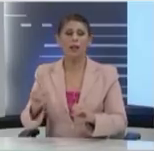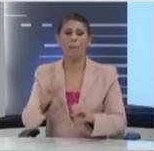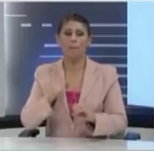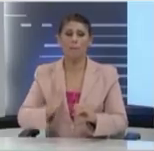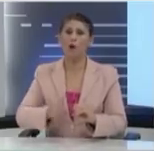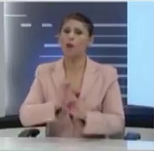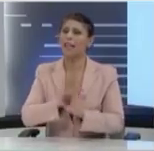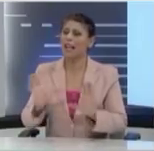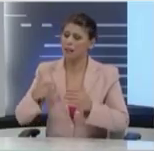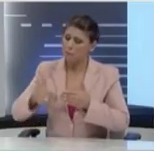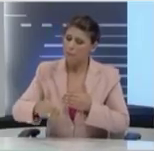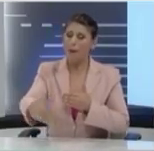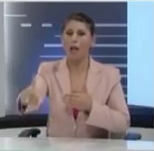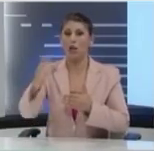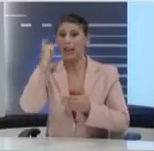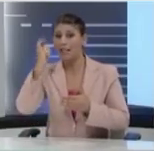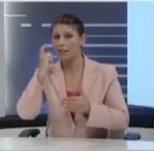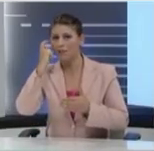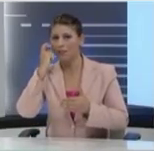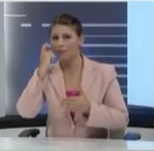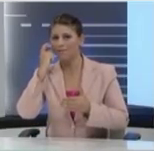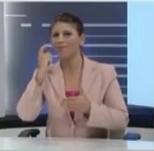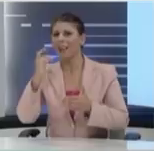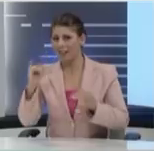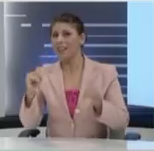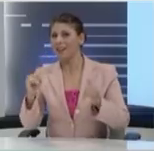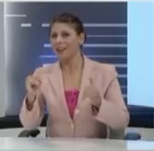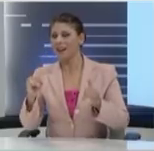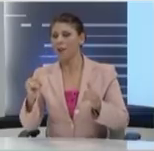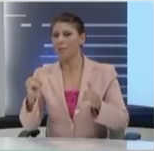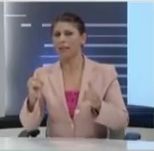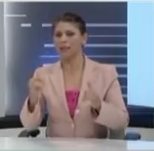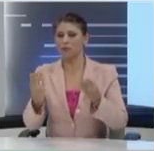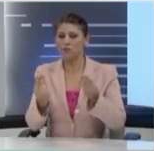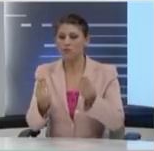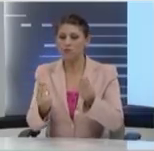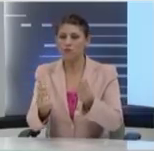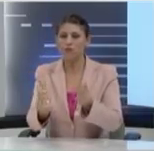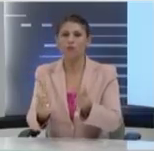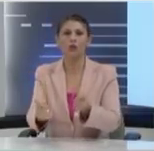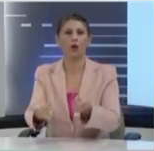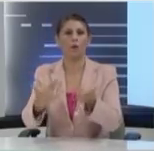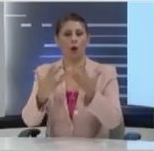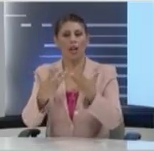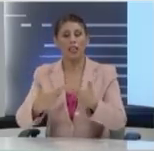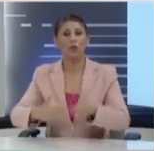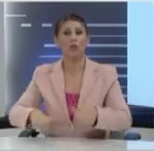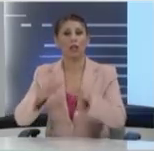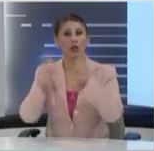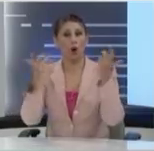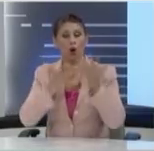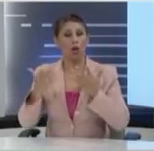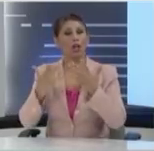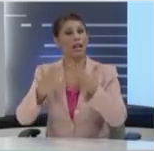στο μέλλον να διανοηθεί να παίξει στα ζάρια την ομαλή λειτουργία των σχολείων, αφήνοντάς τα να λειτουργούν χωρίς δασκάλους,